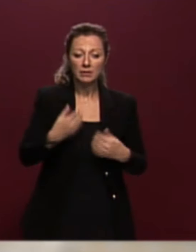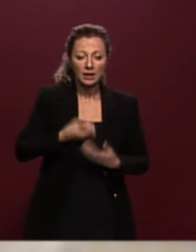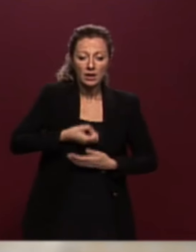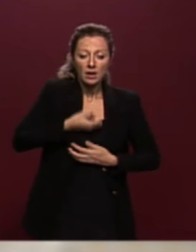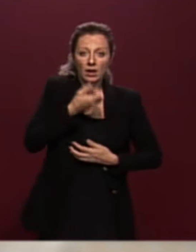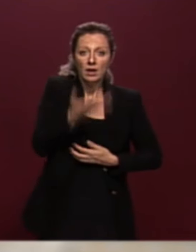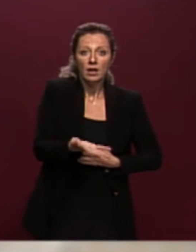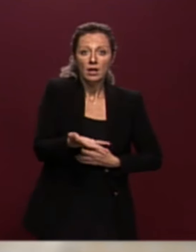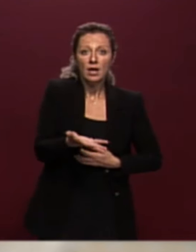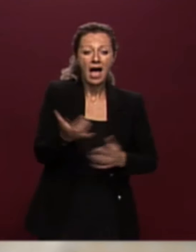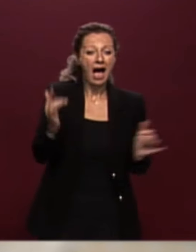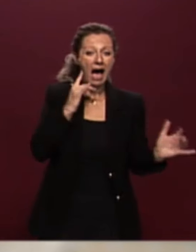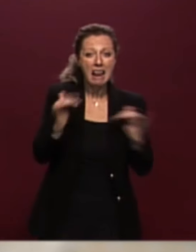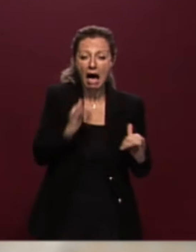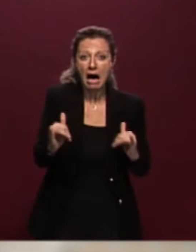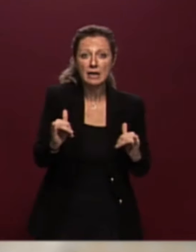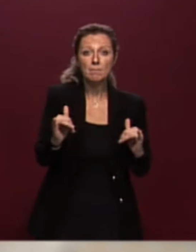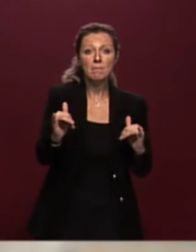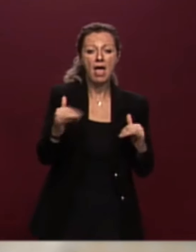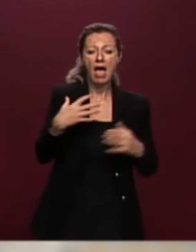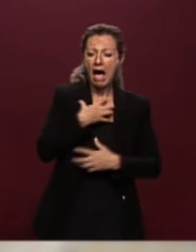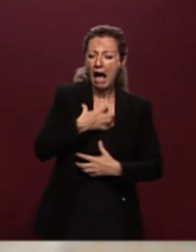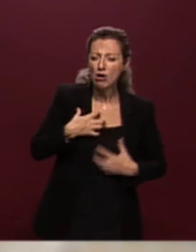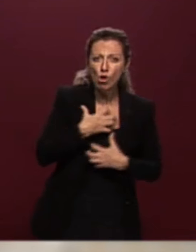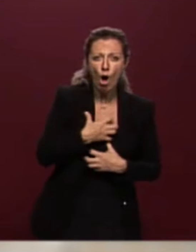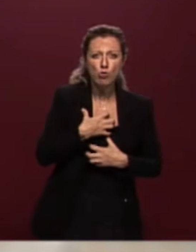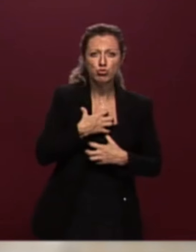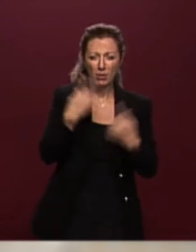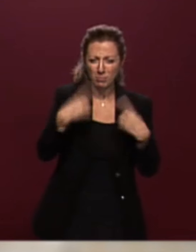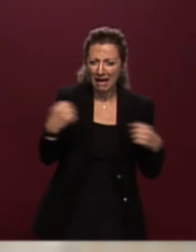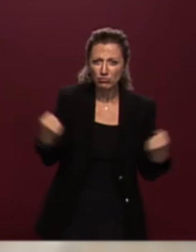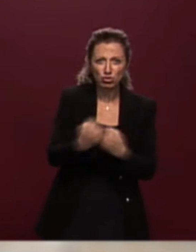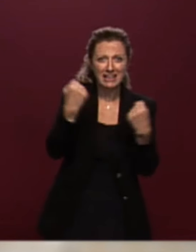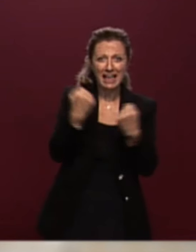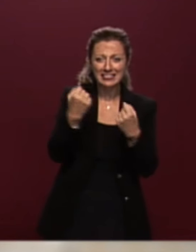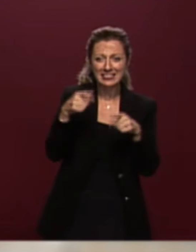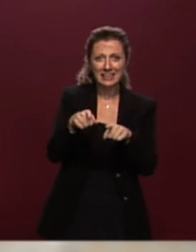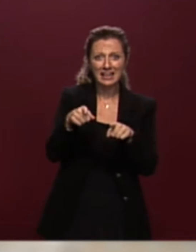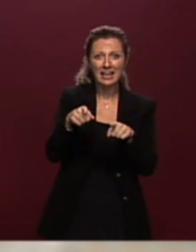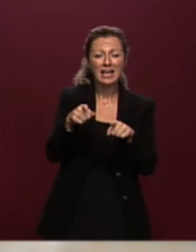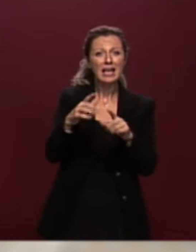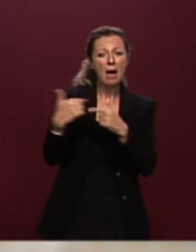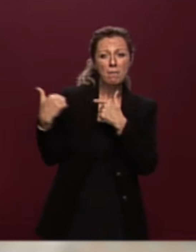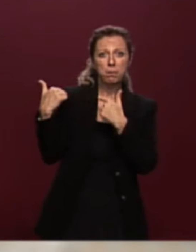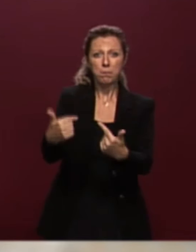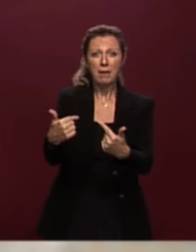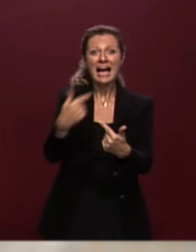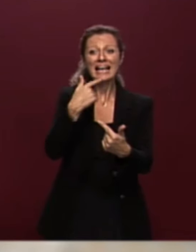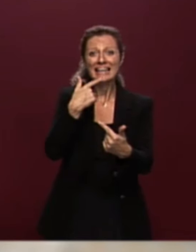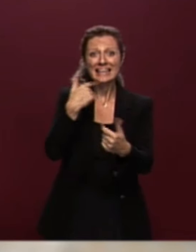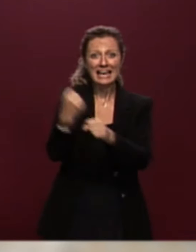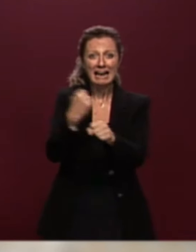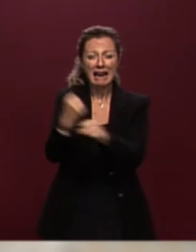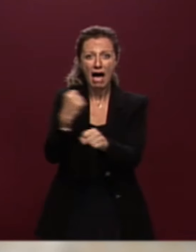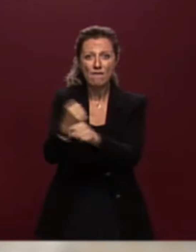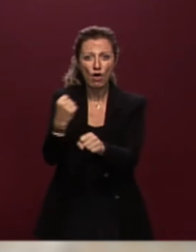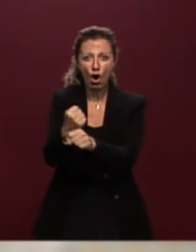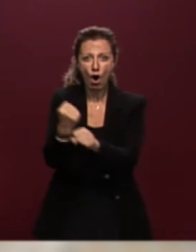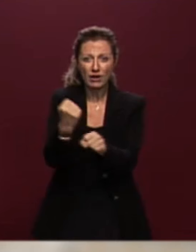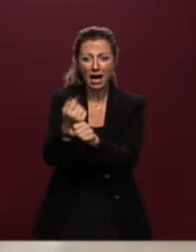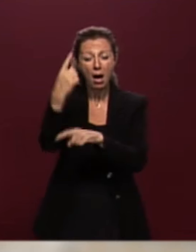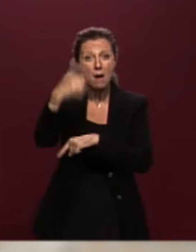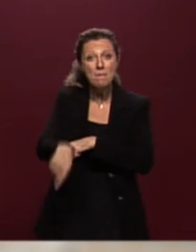esprimere l'allarme e l'angoscia per gli incidenti che colpiscono chi è stato lavorando,